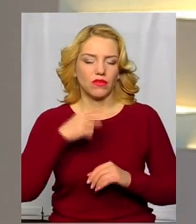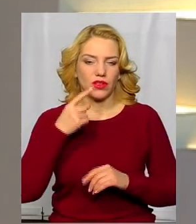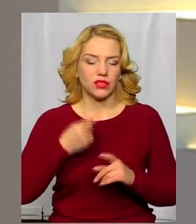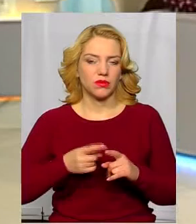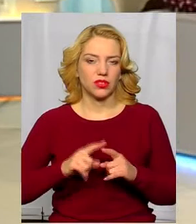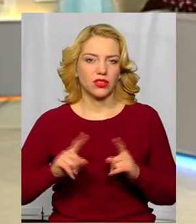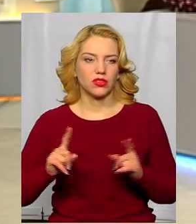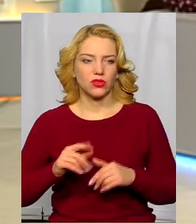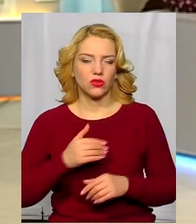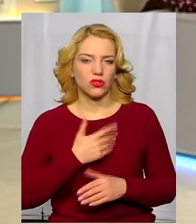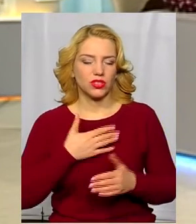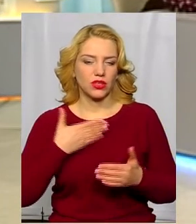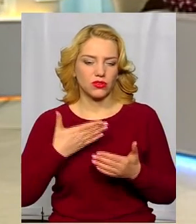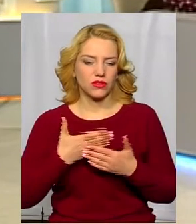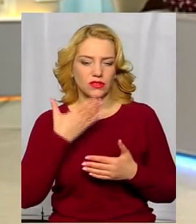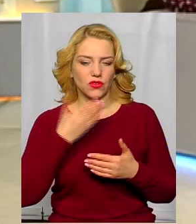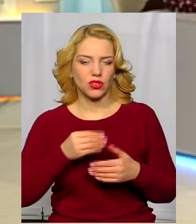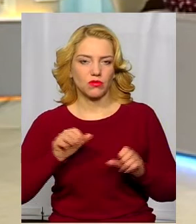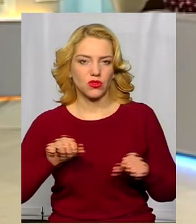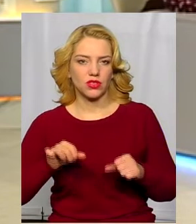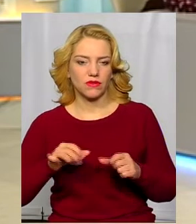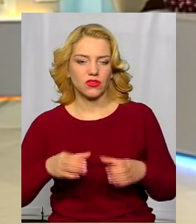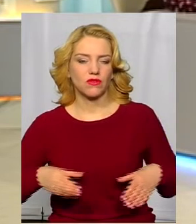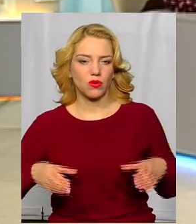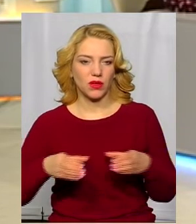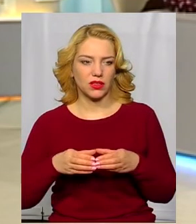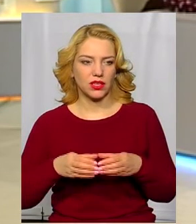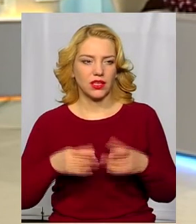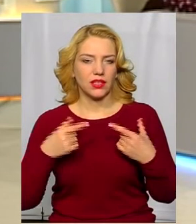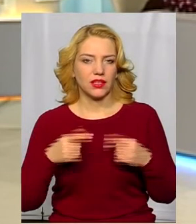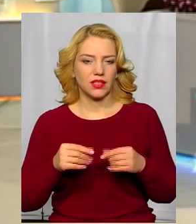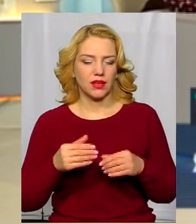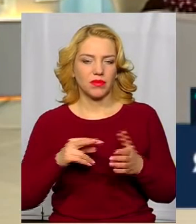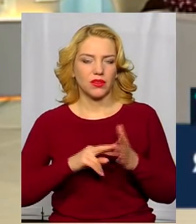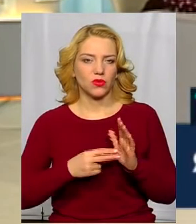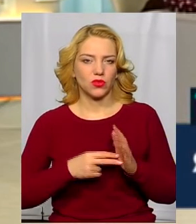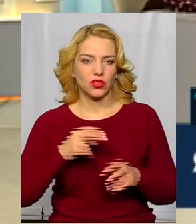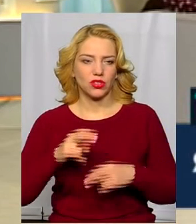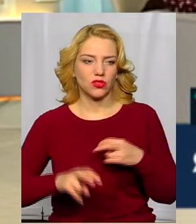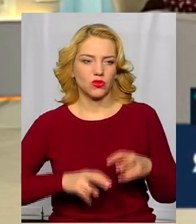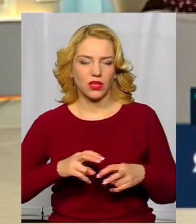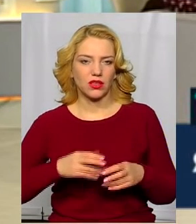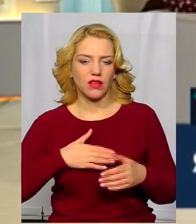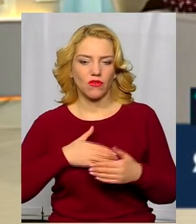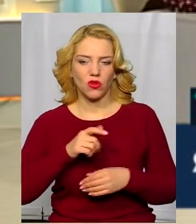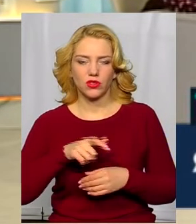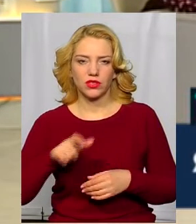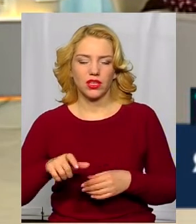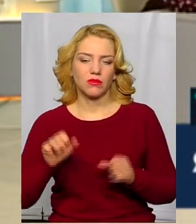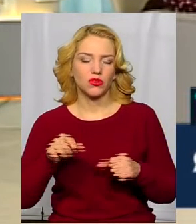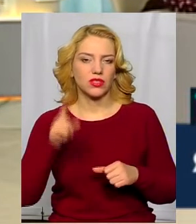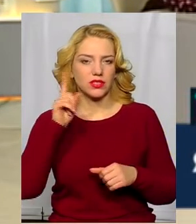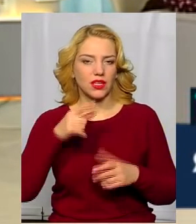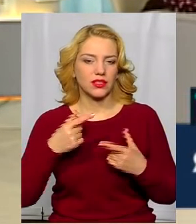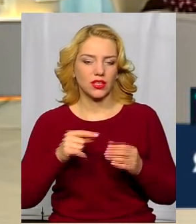що хочете активізувати свої можливості, команду, от де плануєте шукати волонтерів? Можливо, знаєте вже